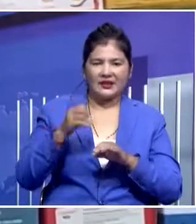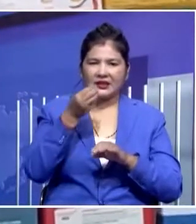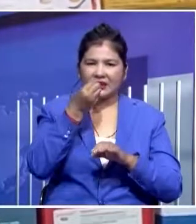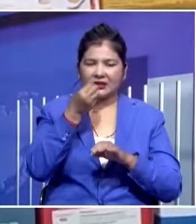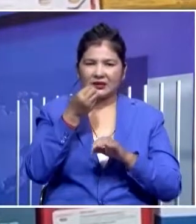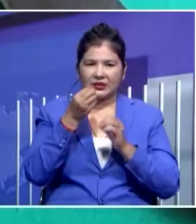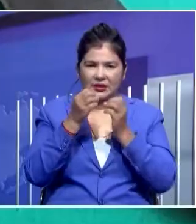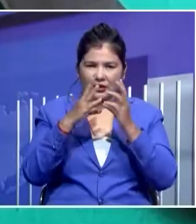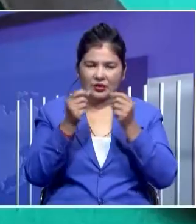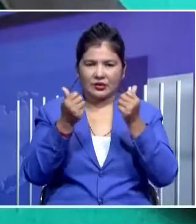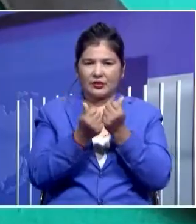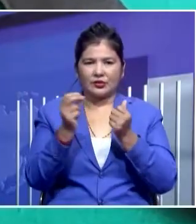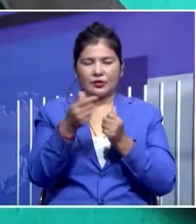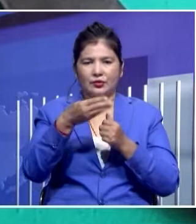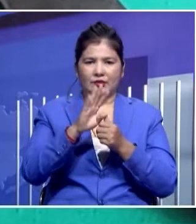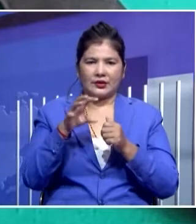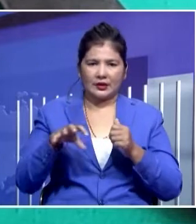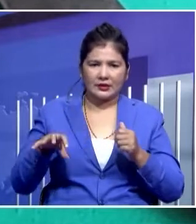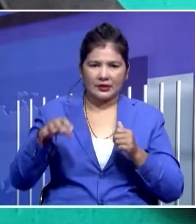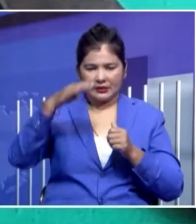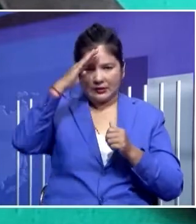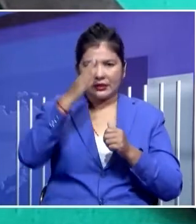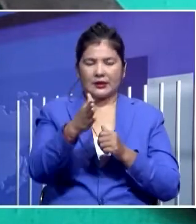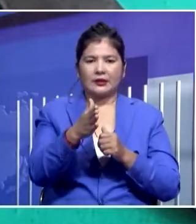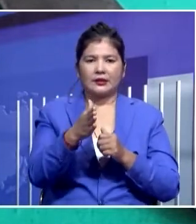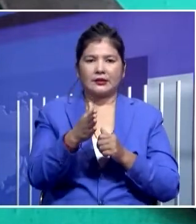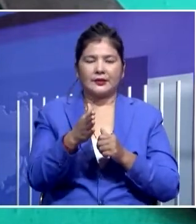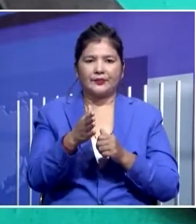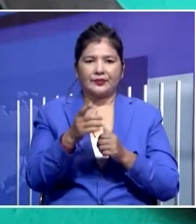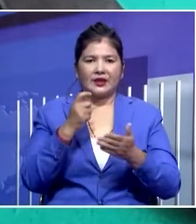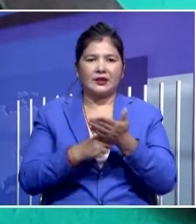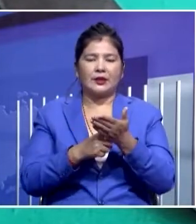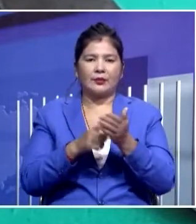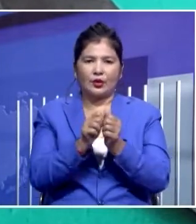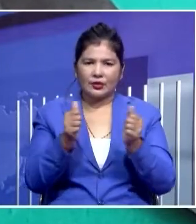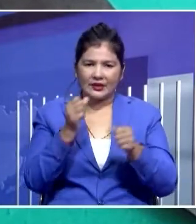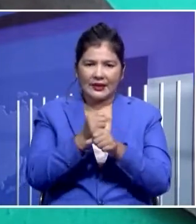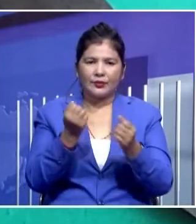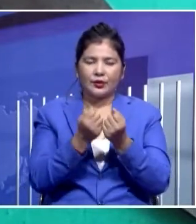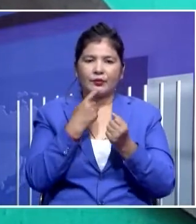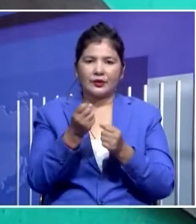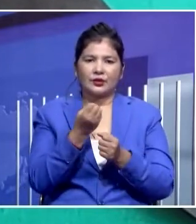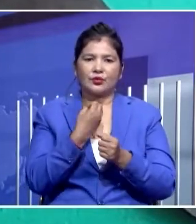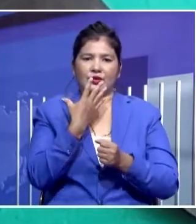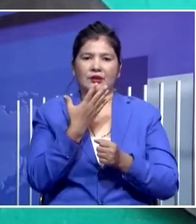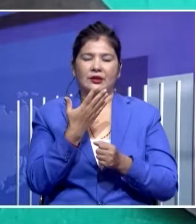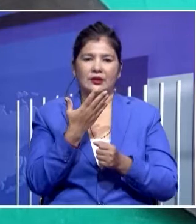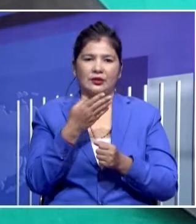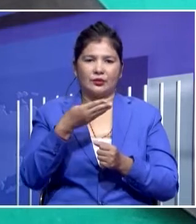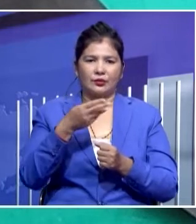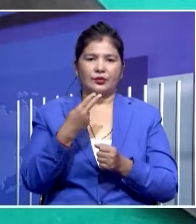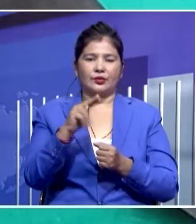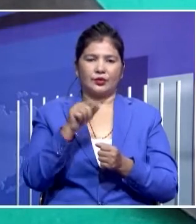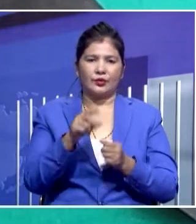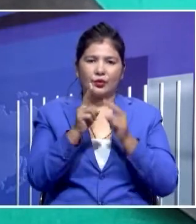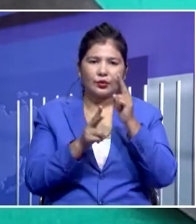नष्ट गर्न पनि सहज हुन्छ। यहाँको स्थानीय सरकारले चाहिँ अलिकति आफ्नो नियम पूर्व काम गर्यो भने हामीलाई पनि खुसी लाग्थ्यो। यो